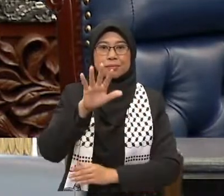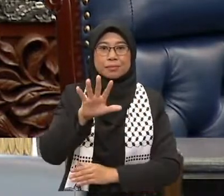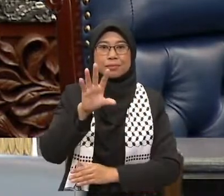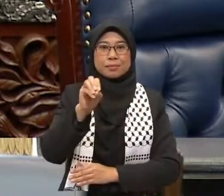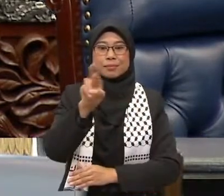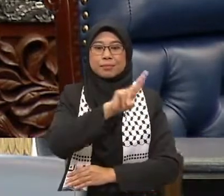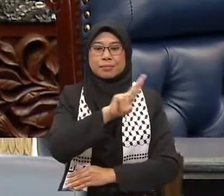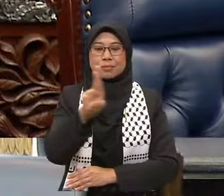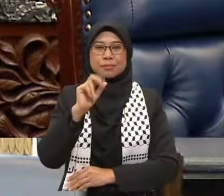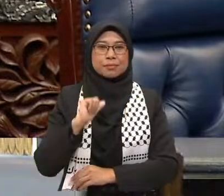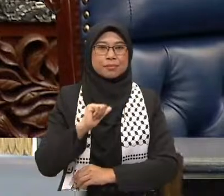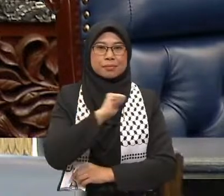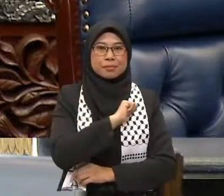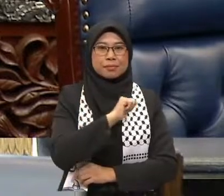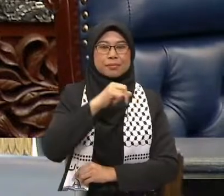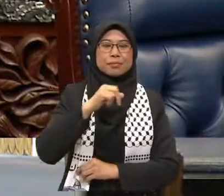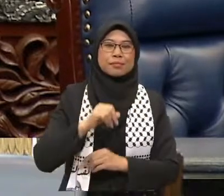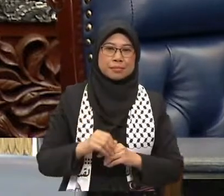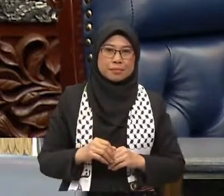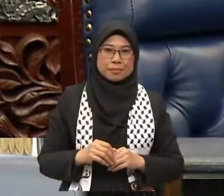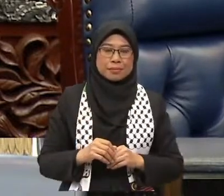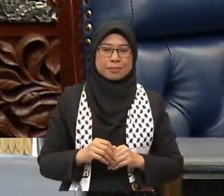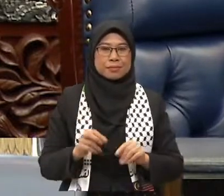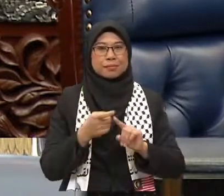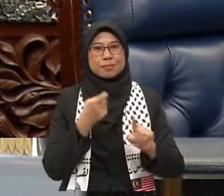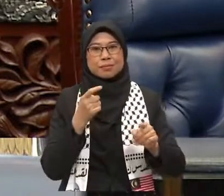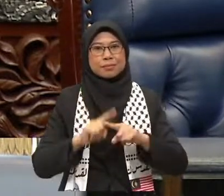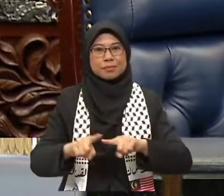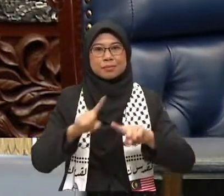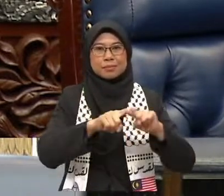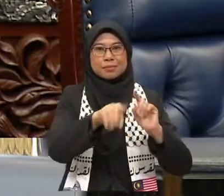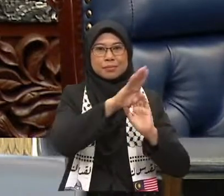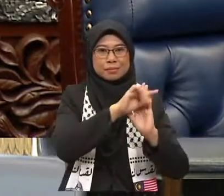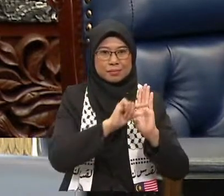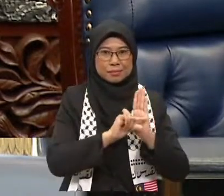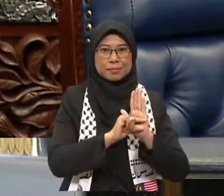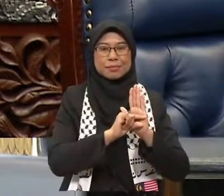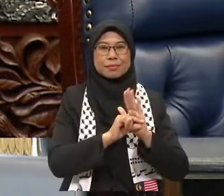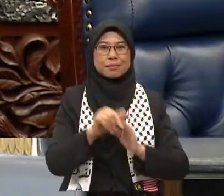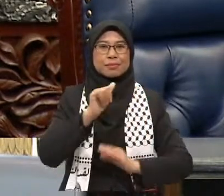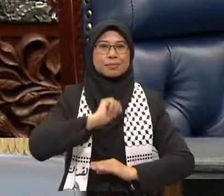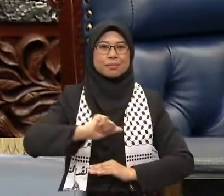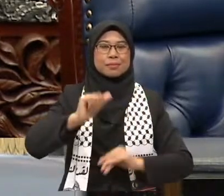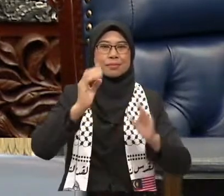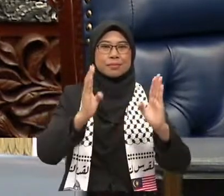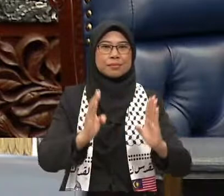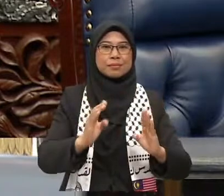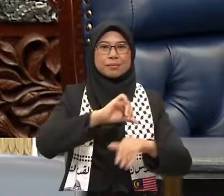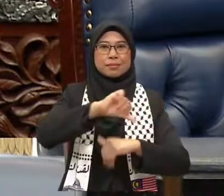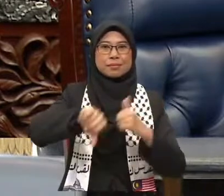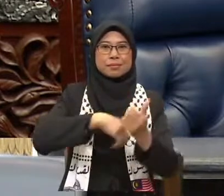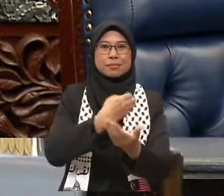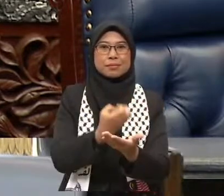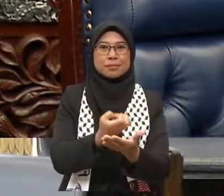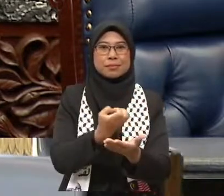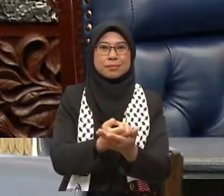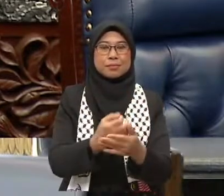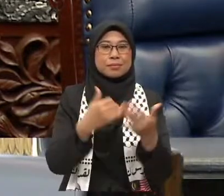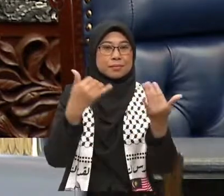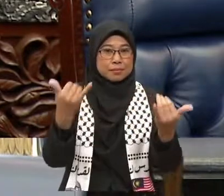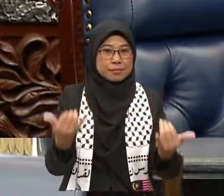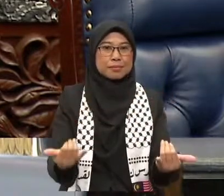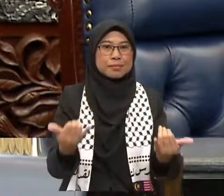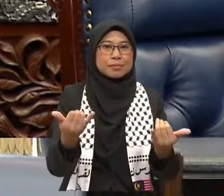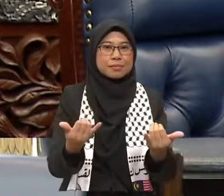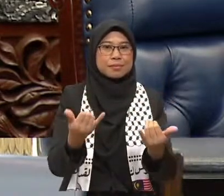50,000 ahli Paw yang terdiri daripada pelbagai latar belakang agama bangsa dan sosekonomi Pada masa ini